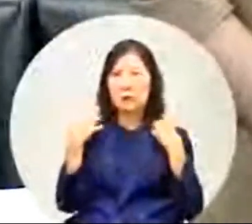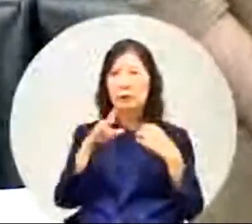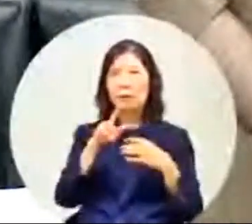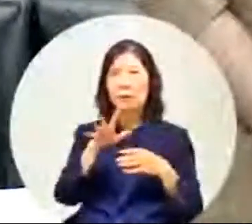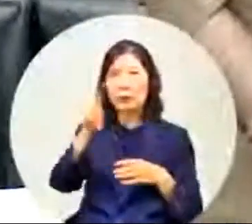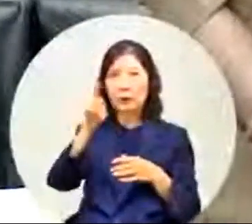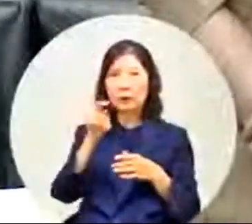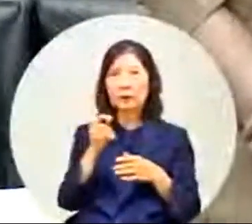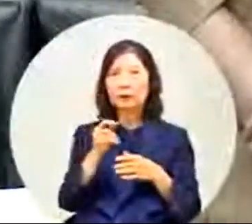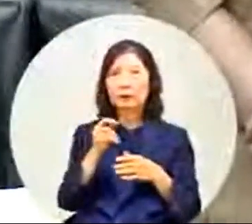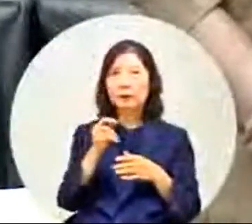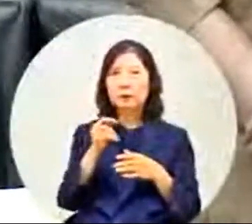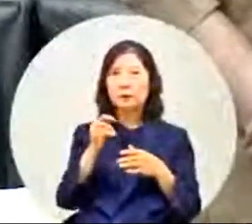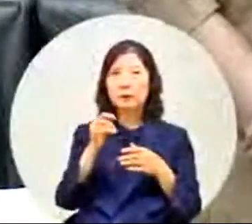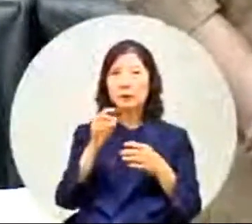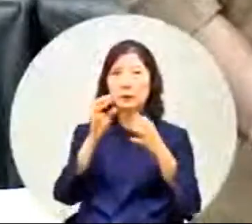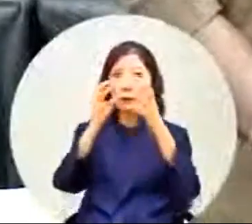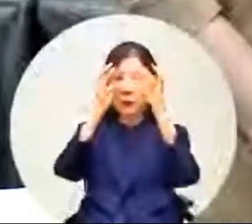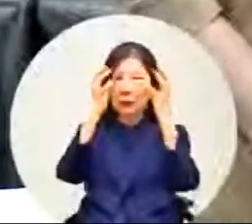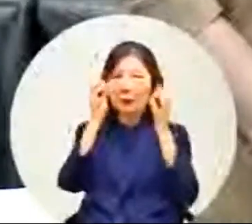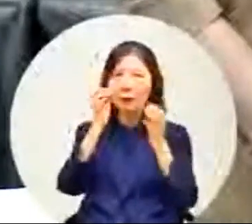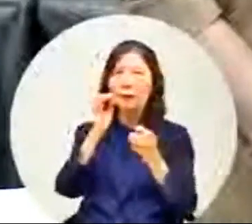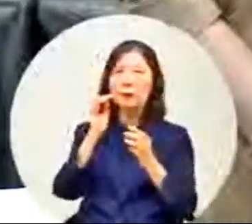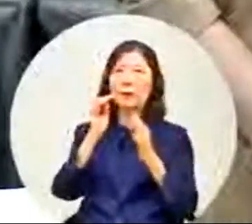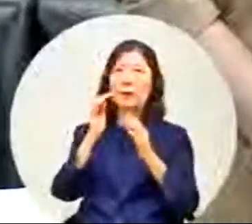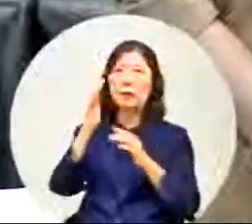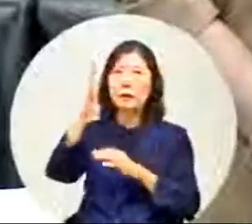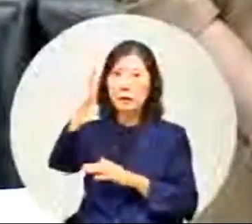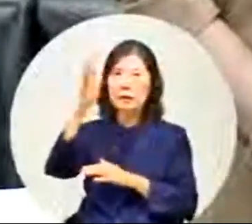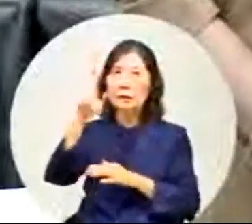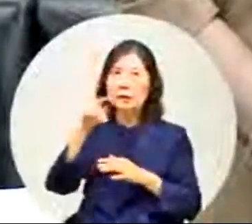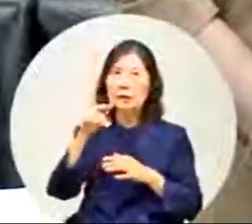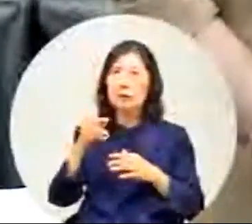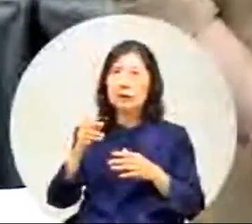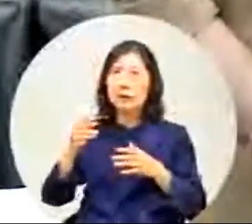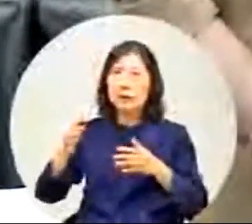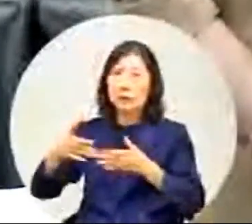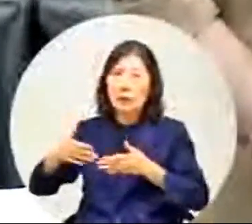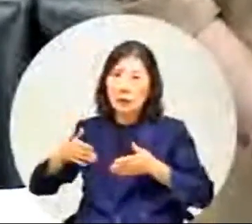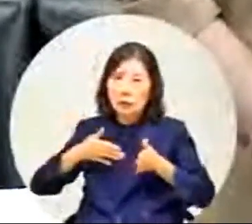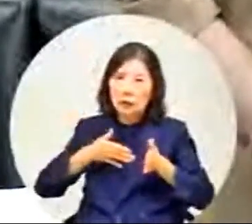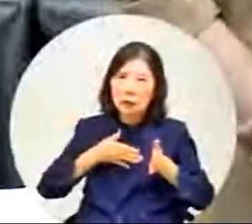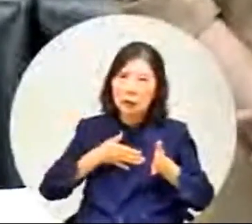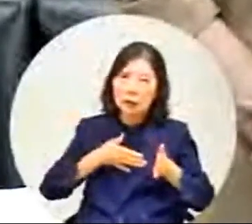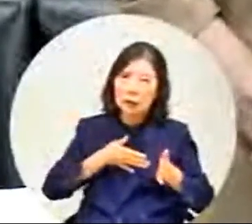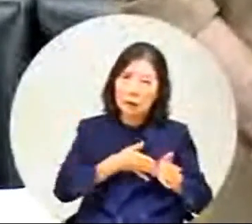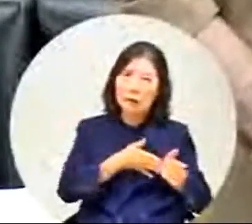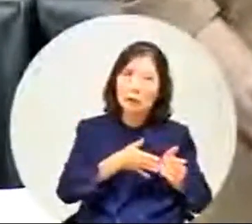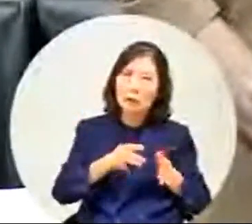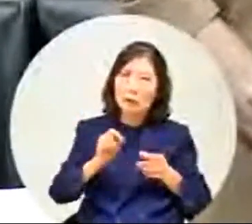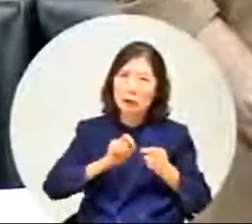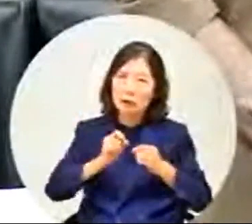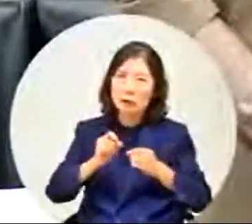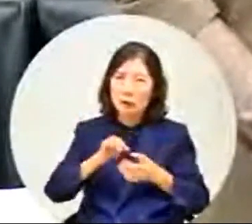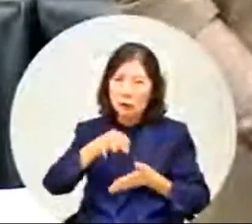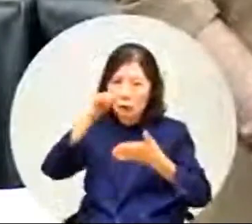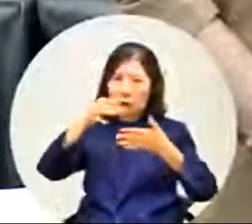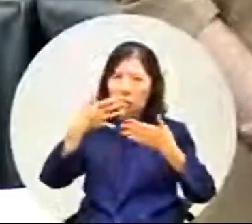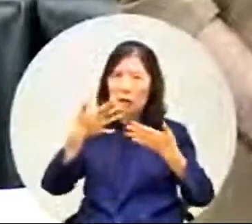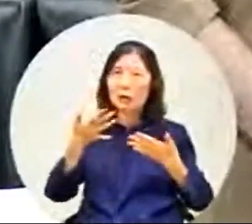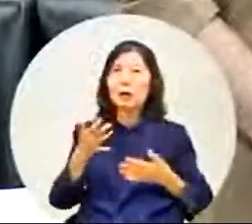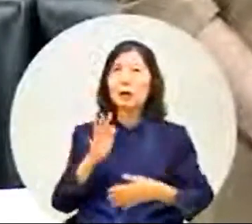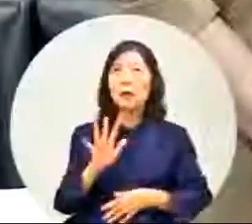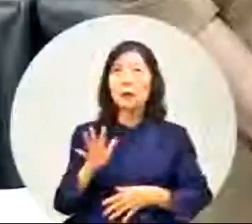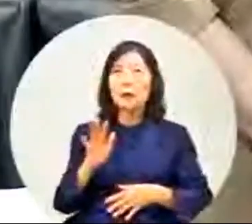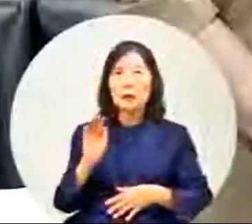感谢花妈政府，最起码你们把轻轨这一个计划提出来，但是你提出这个计